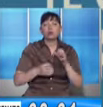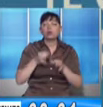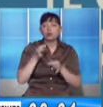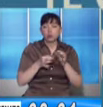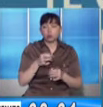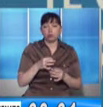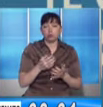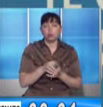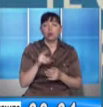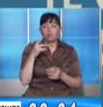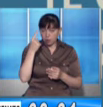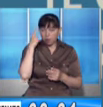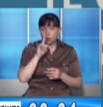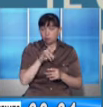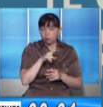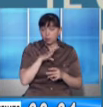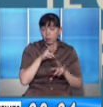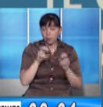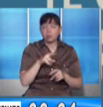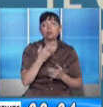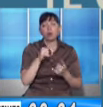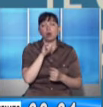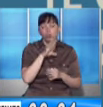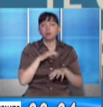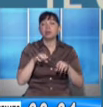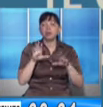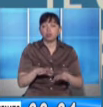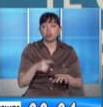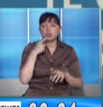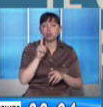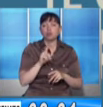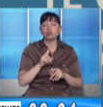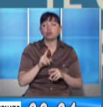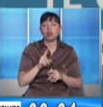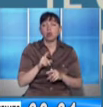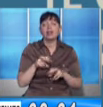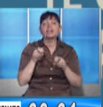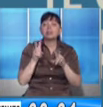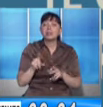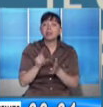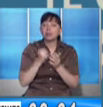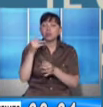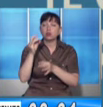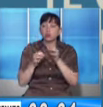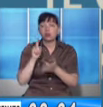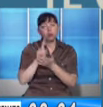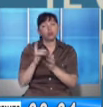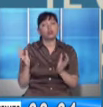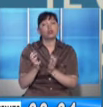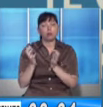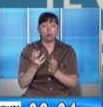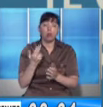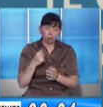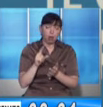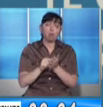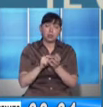la ce se referă. Curtea Constituțională a avut într-adevăr o hotărâre care a zis că pensiile speciale ale judecătorilor trebuie păstrate. Noi le